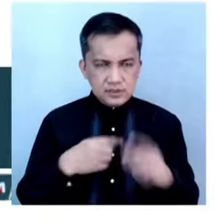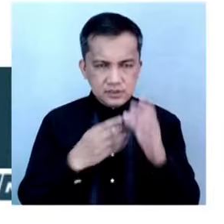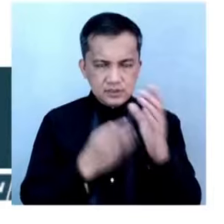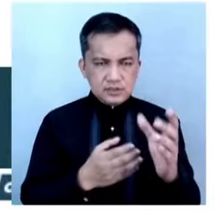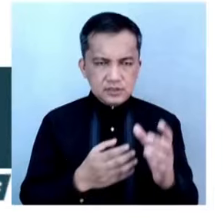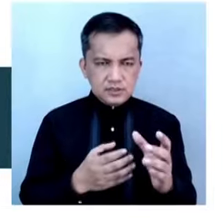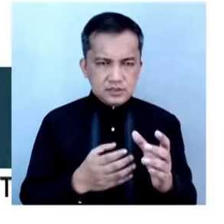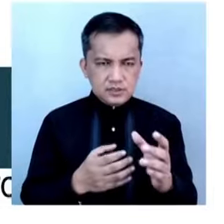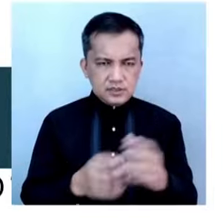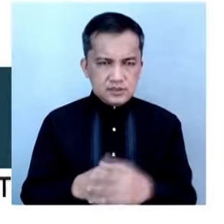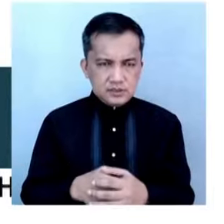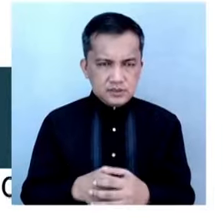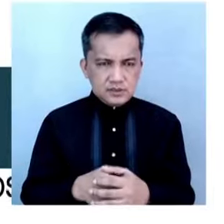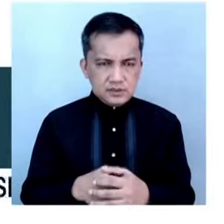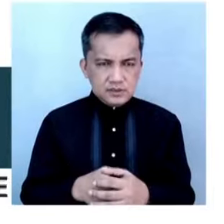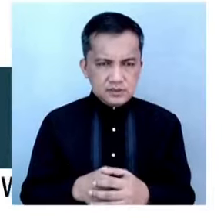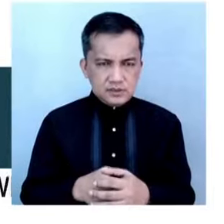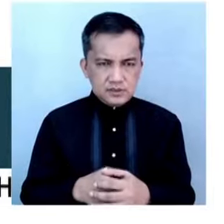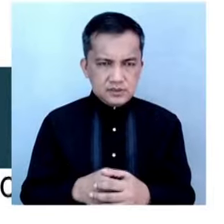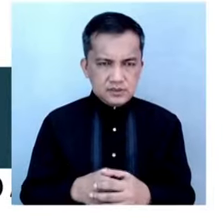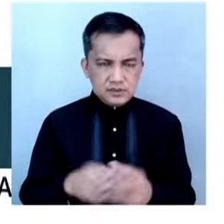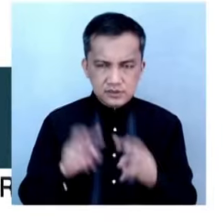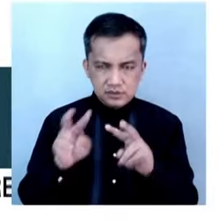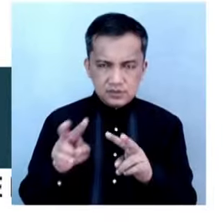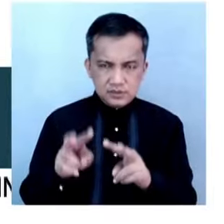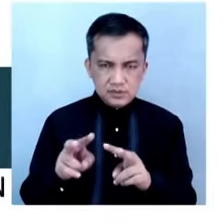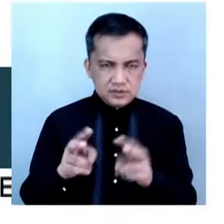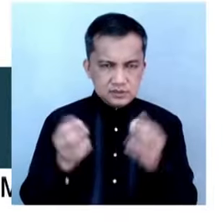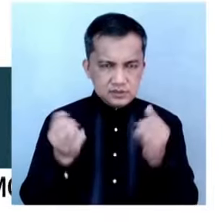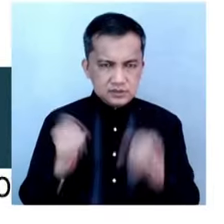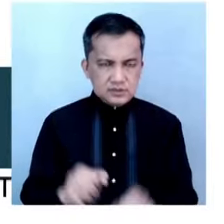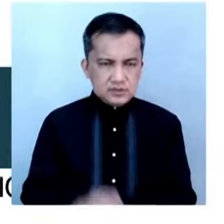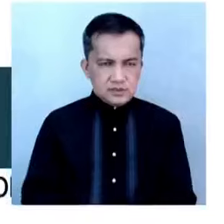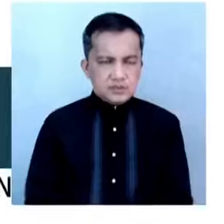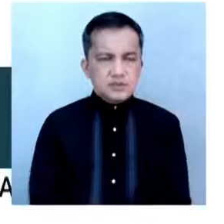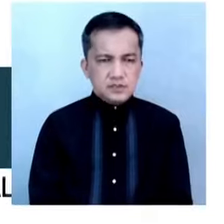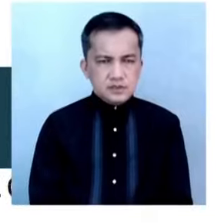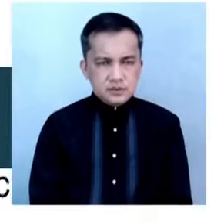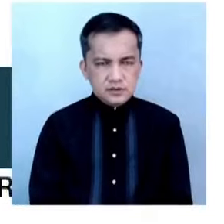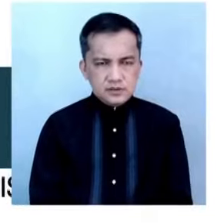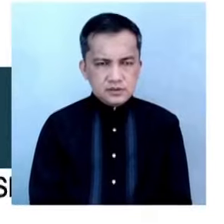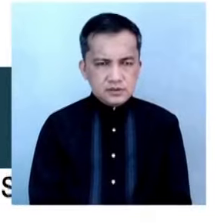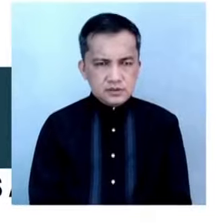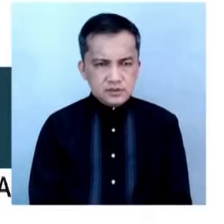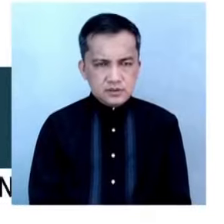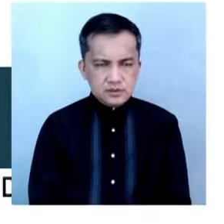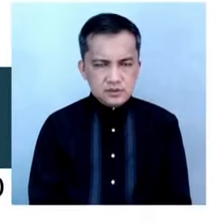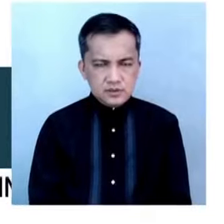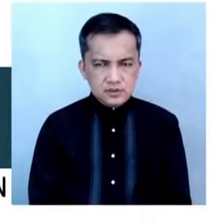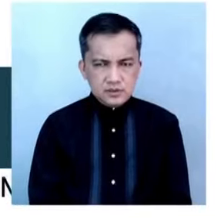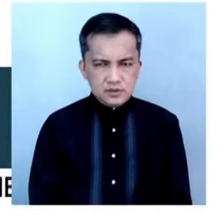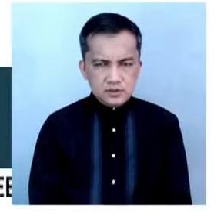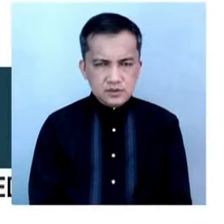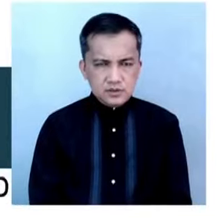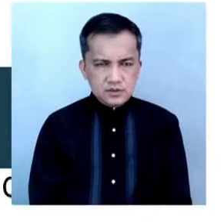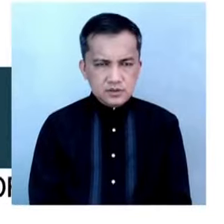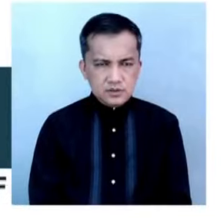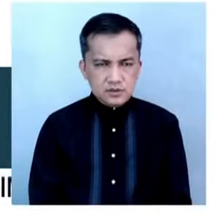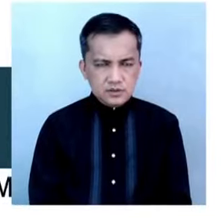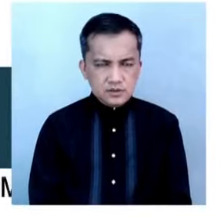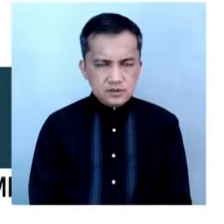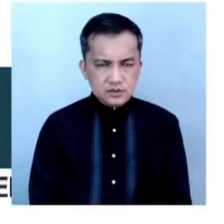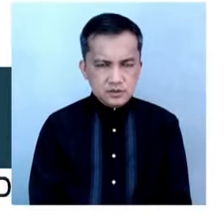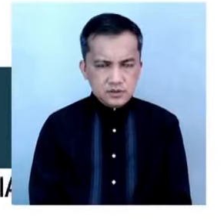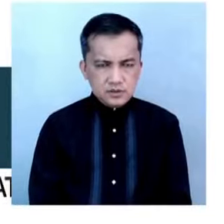for, mag-usap po na, ma'am. Tingnan natin kung ano yung issue. Okay, because complete... Hindi po kami nagkakausap. Ano po